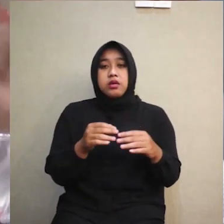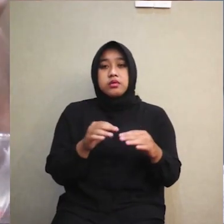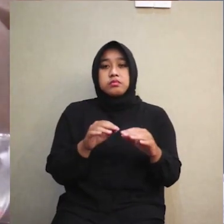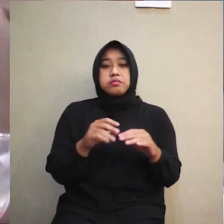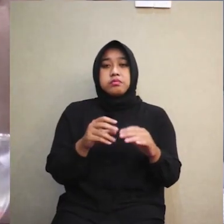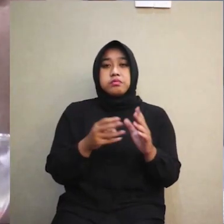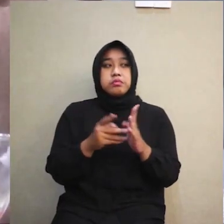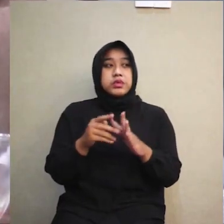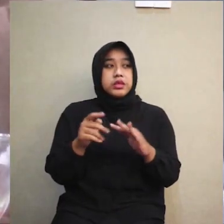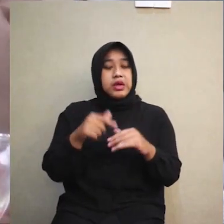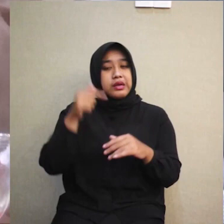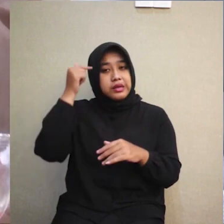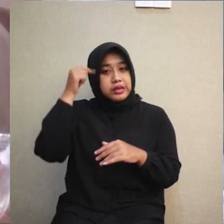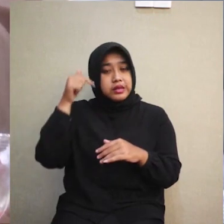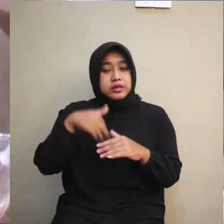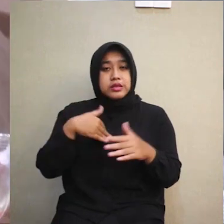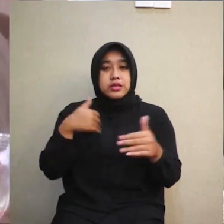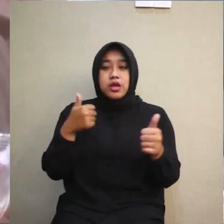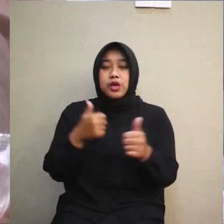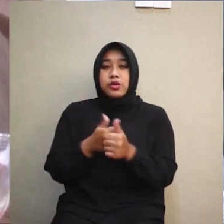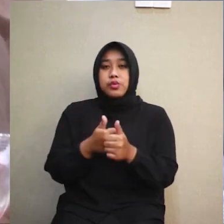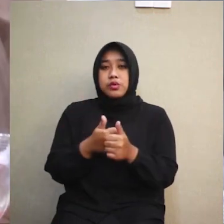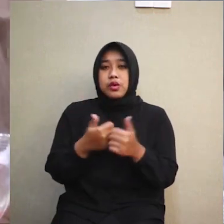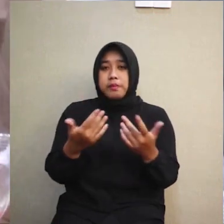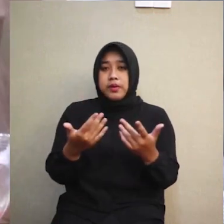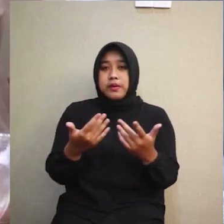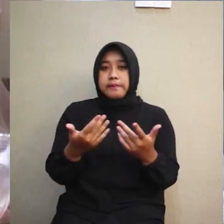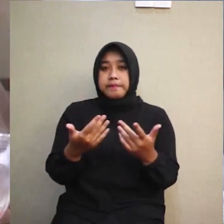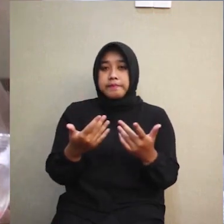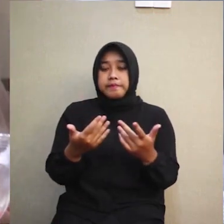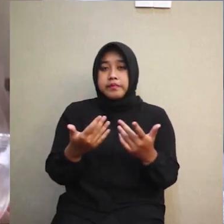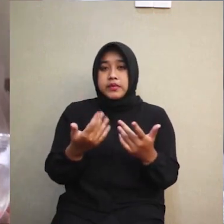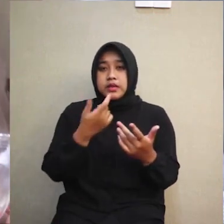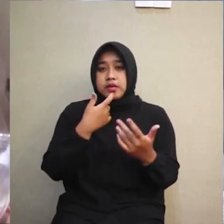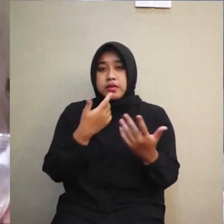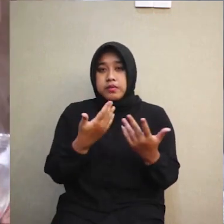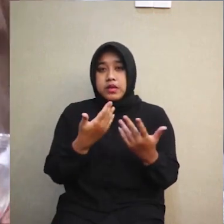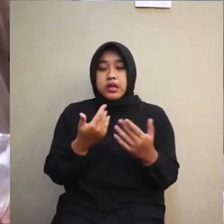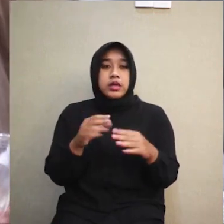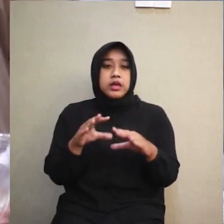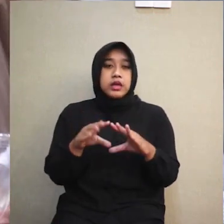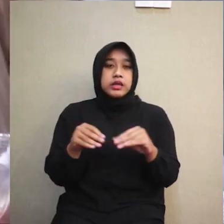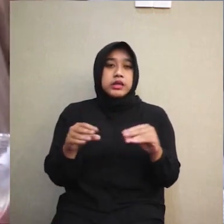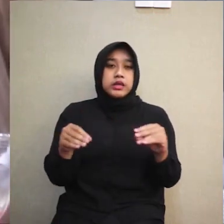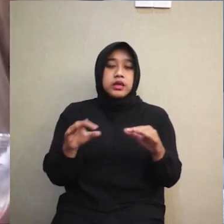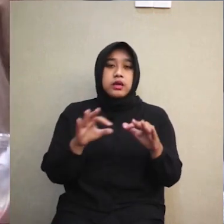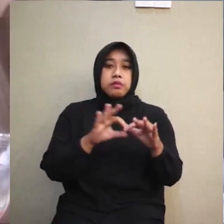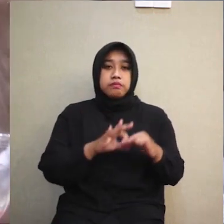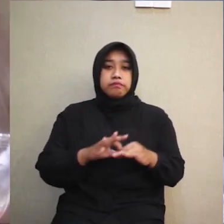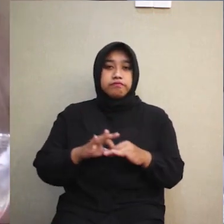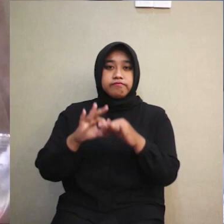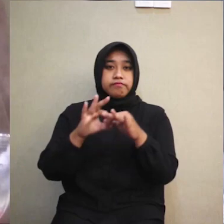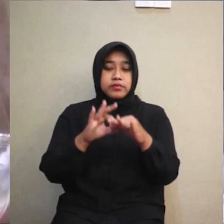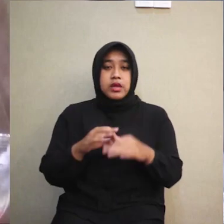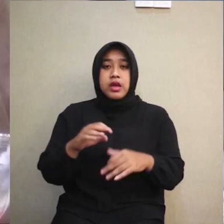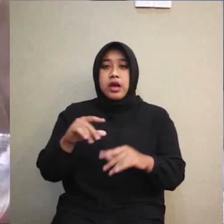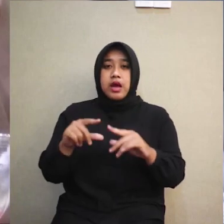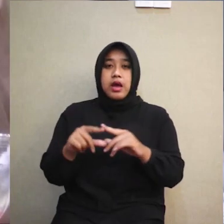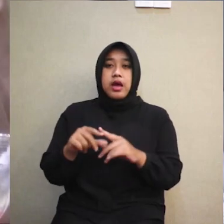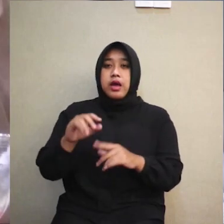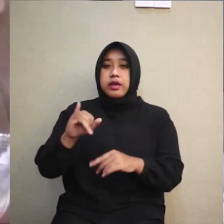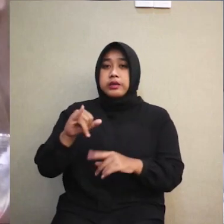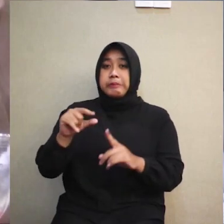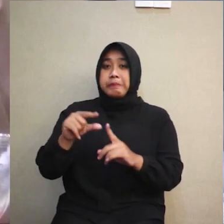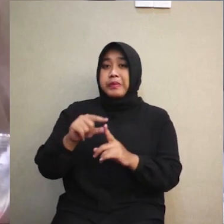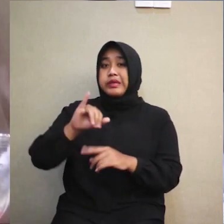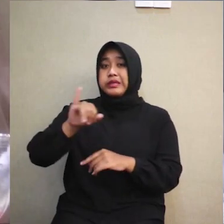kritis saya tadi juga ikut juga eee apa namanya ini bagian-bagian dari kerja-kerja barang kami juga dengan IPC untuk